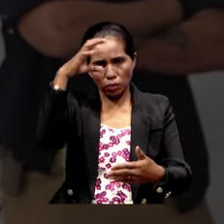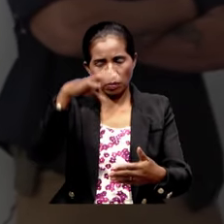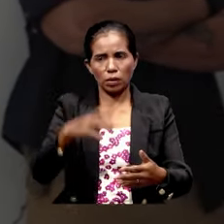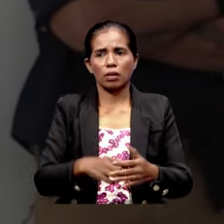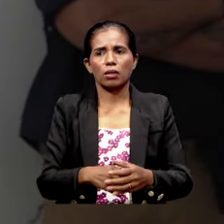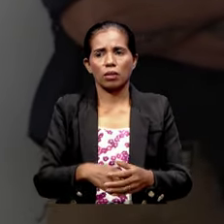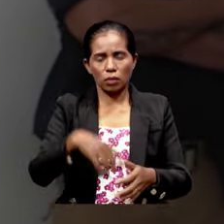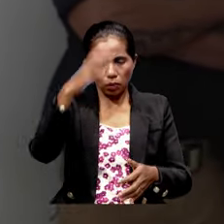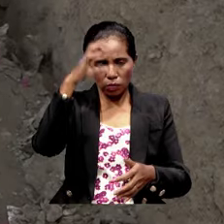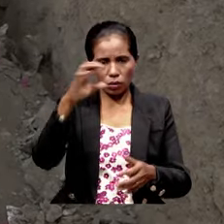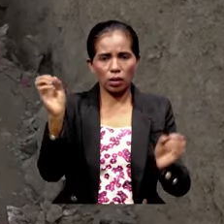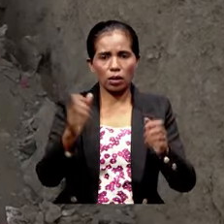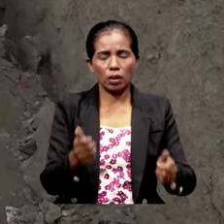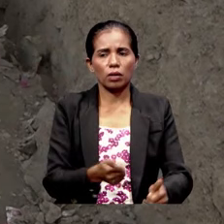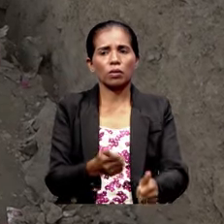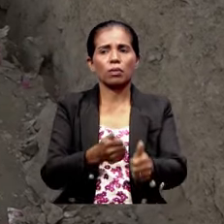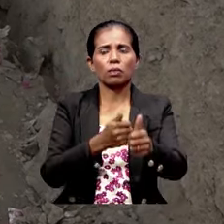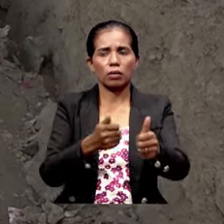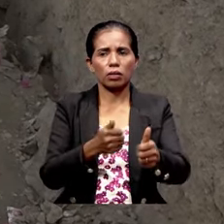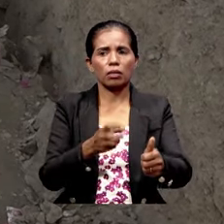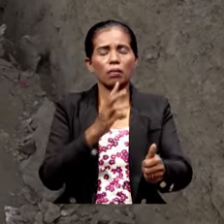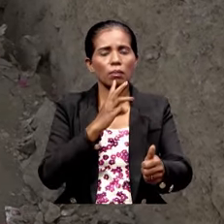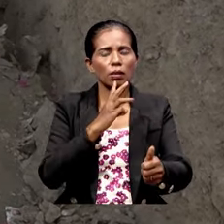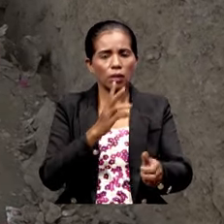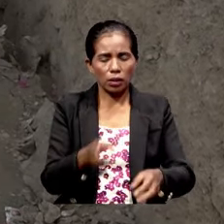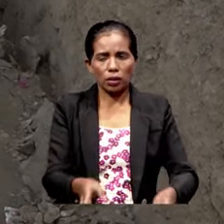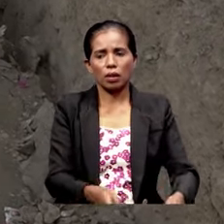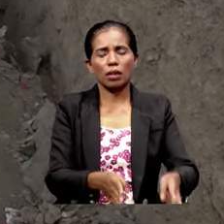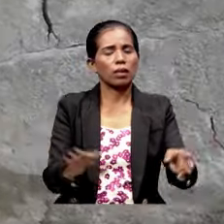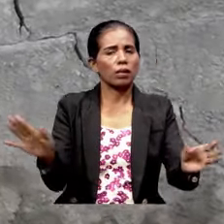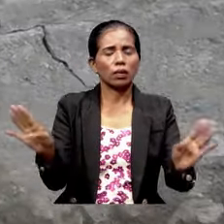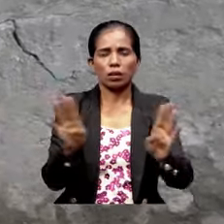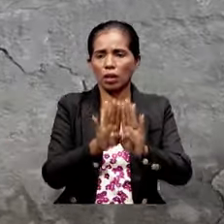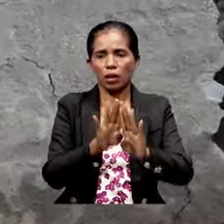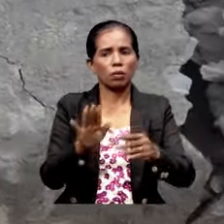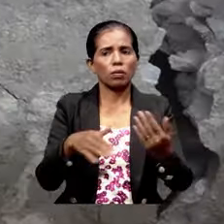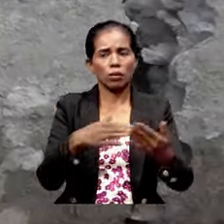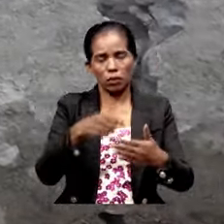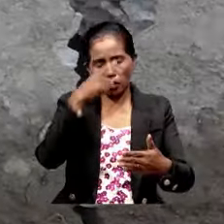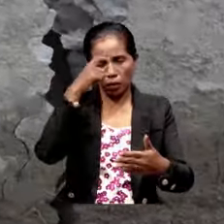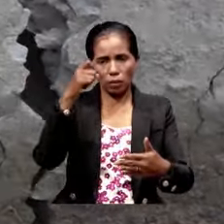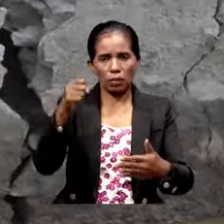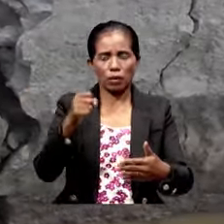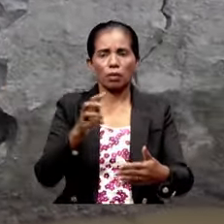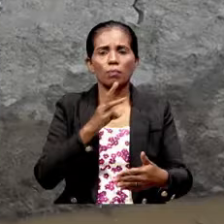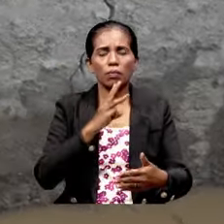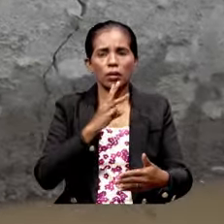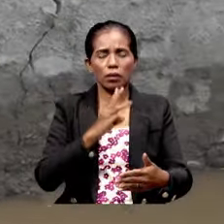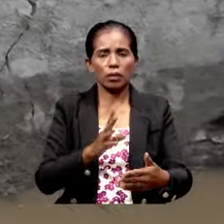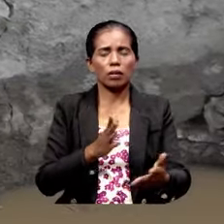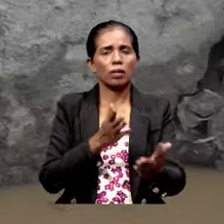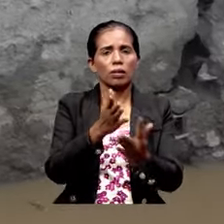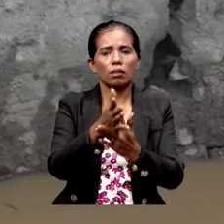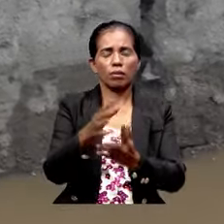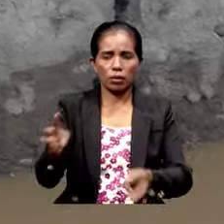udan lalao be ni dalan mo sa intupido hutu tamane maka mota be serne alerta fale ba estrada